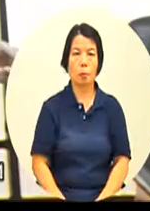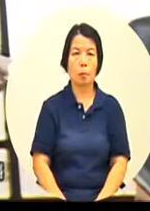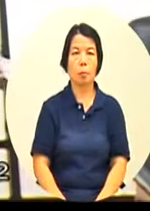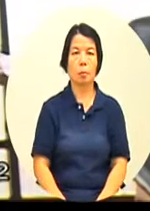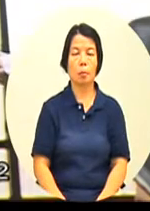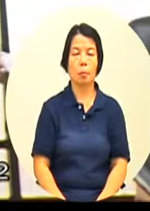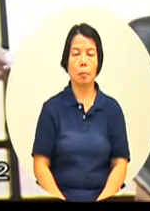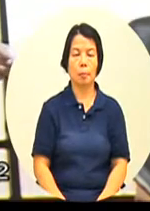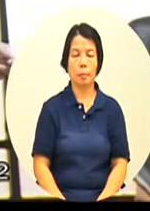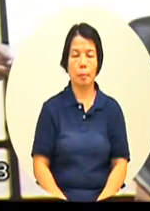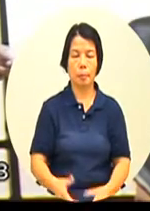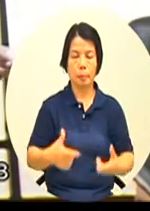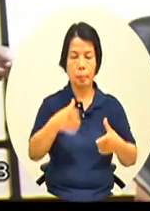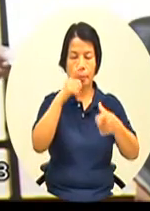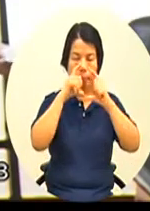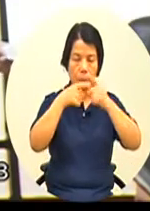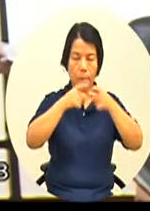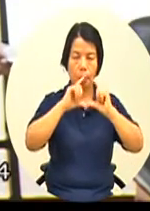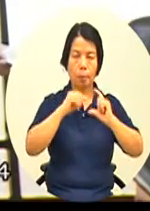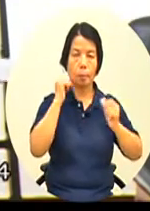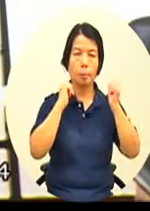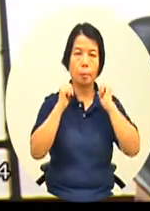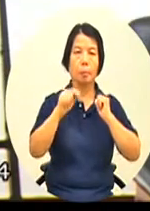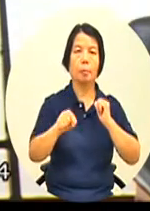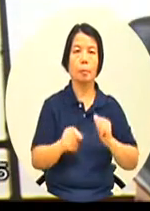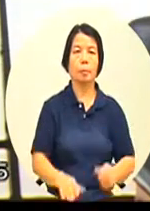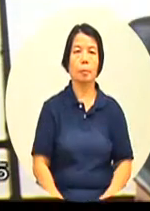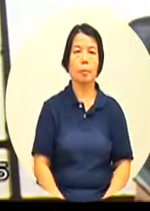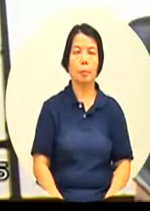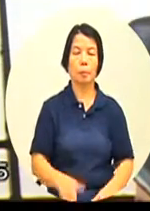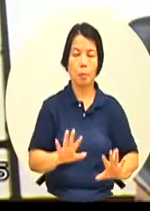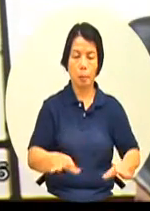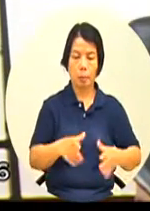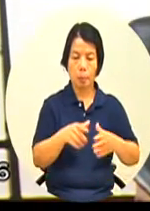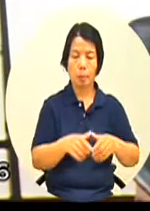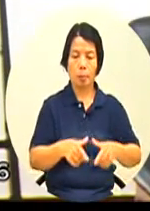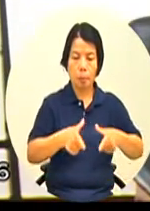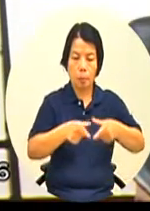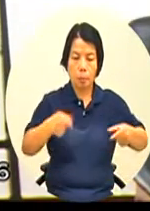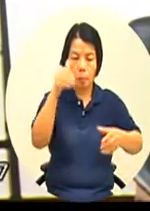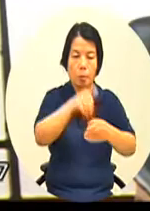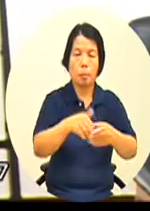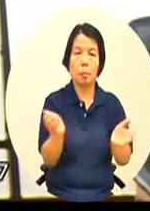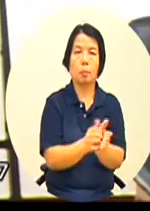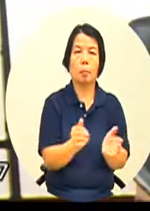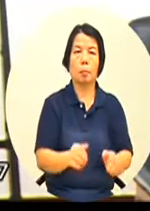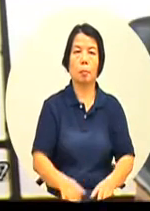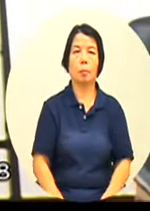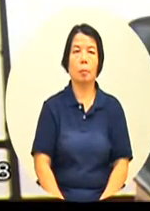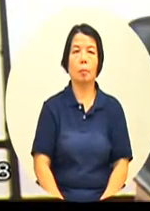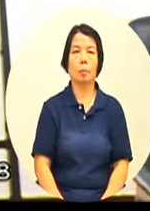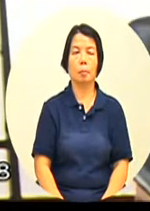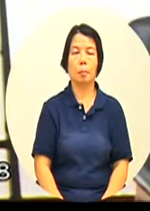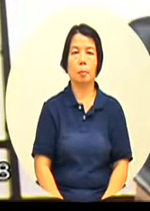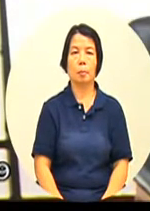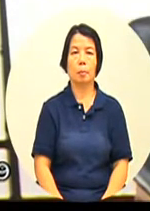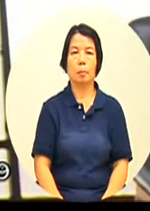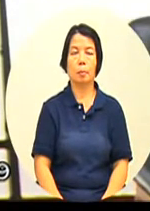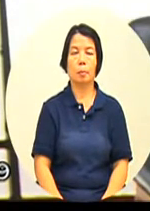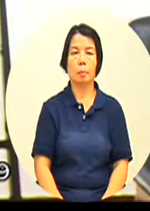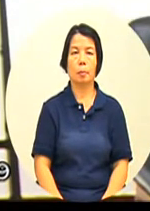回过头来啦，我还是要了解一下到底，因为票嘛开了嘛，我要知道说我